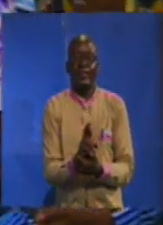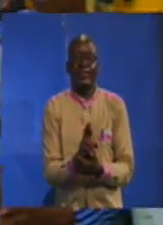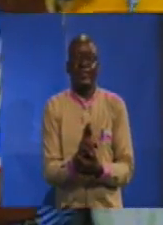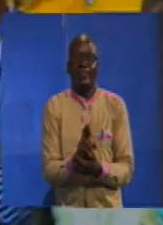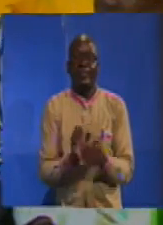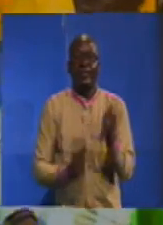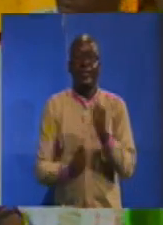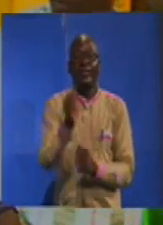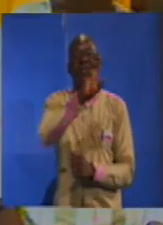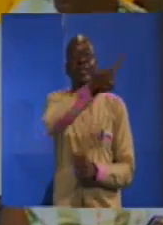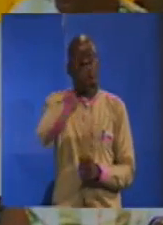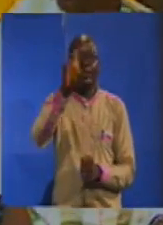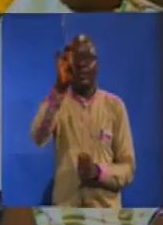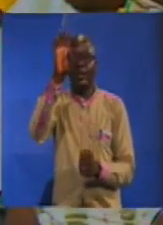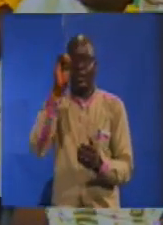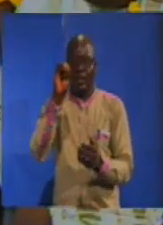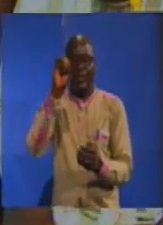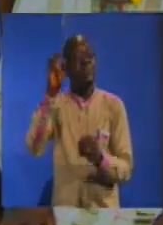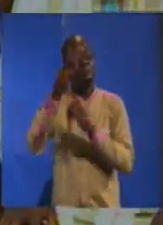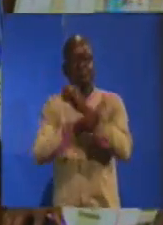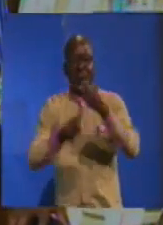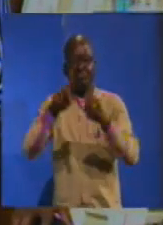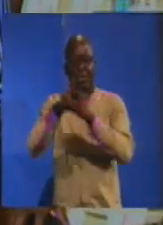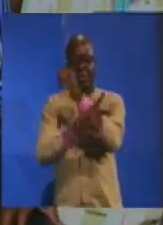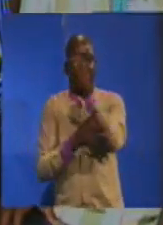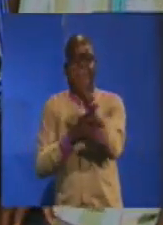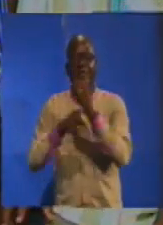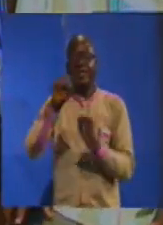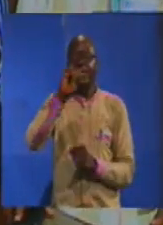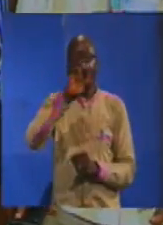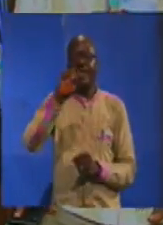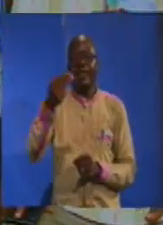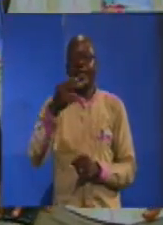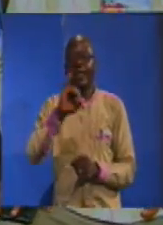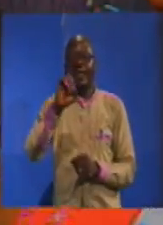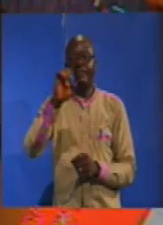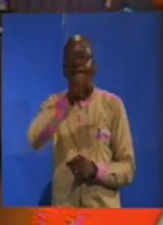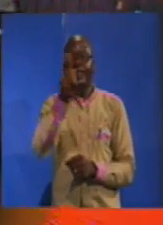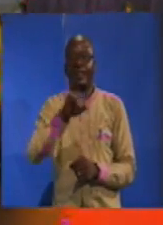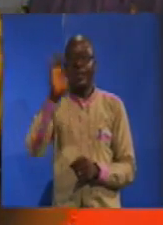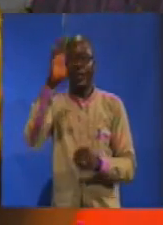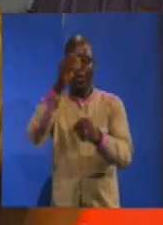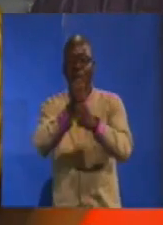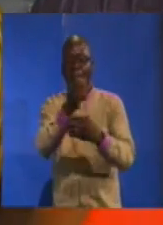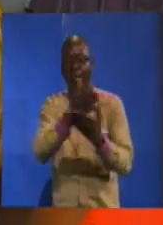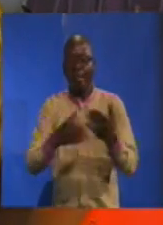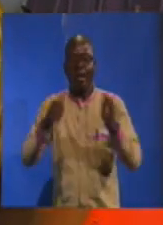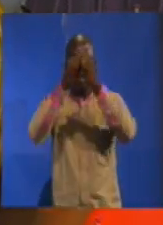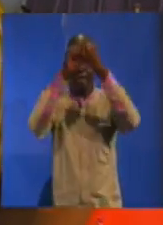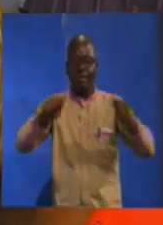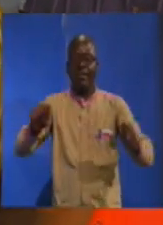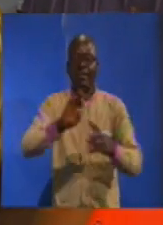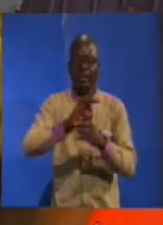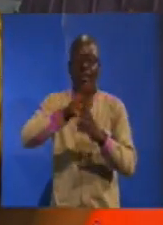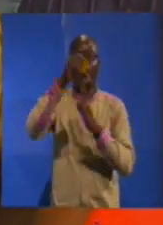de 170 participants des provinces du Sangui, de la Sicilie et du Zirou prennent part à l'atelier de formation